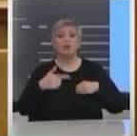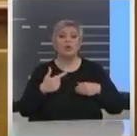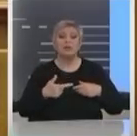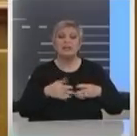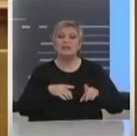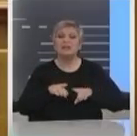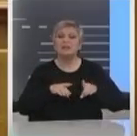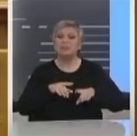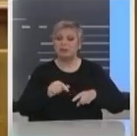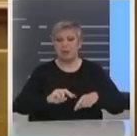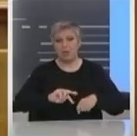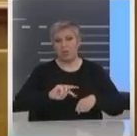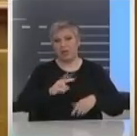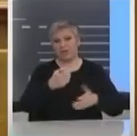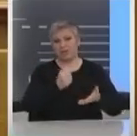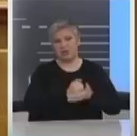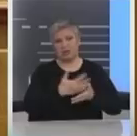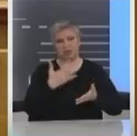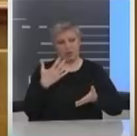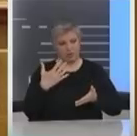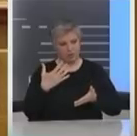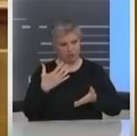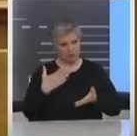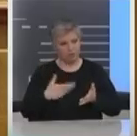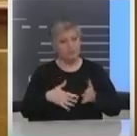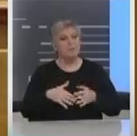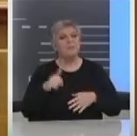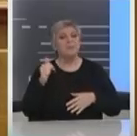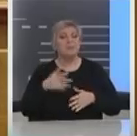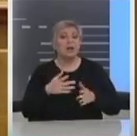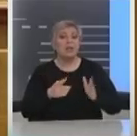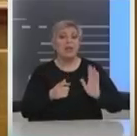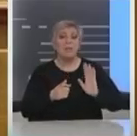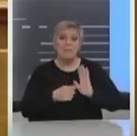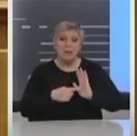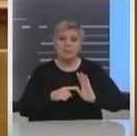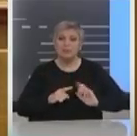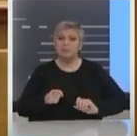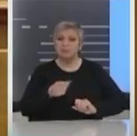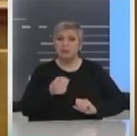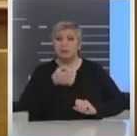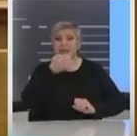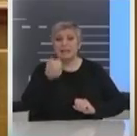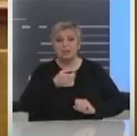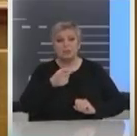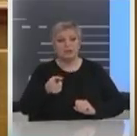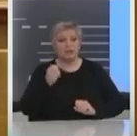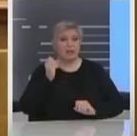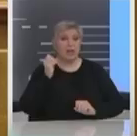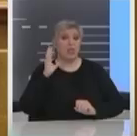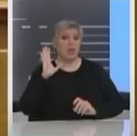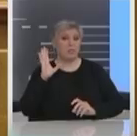αξιολόγησης. Και εδώ πέρα αξίζει να θυμίσω, μιας και ο κύριος Τσίπρας έκανε